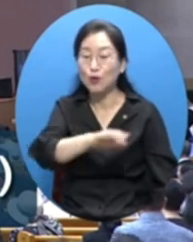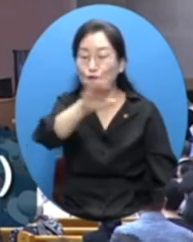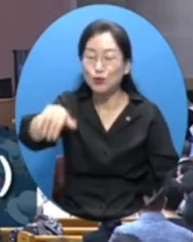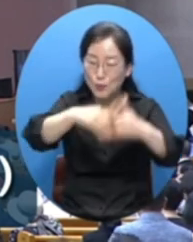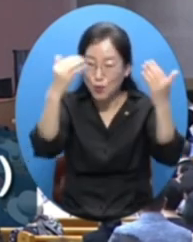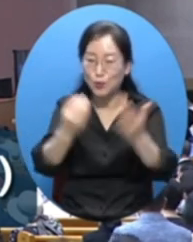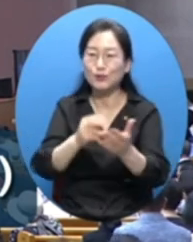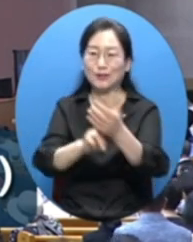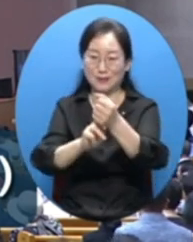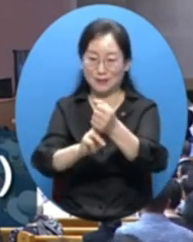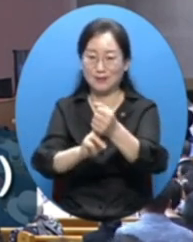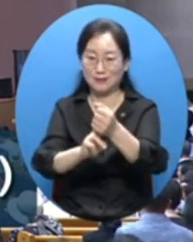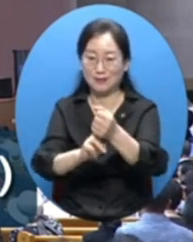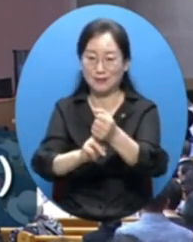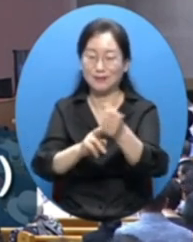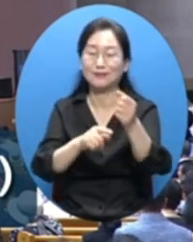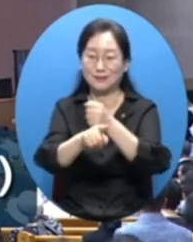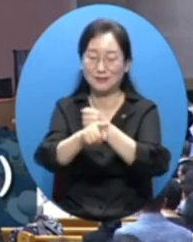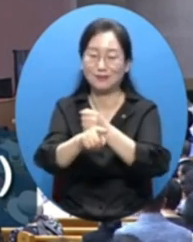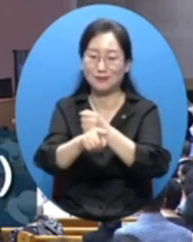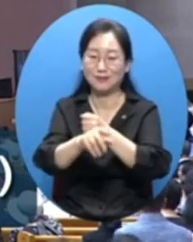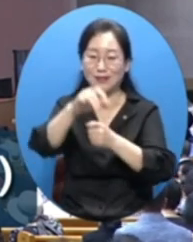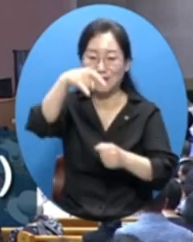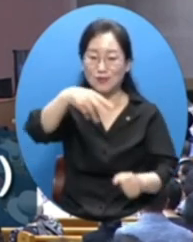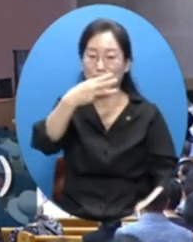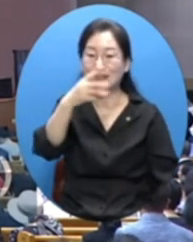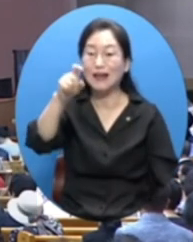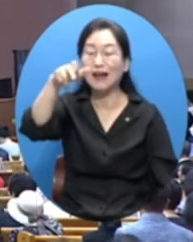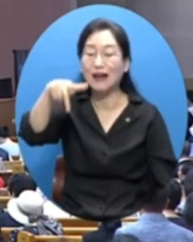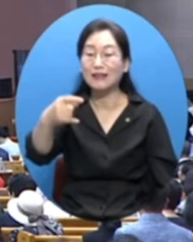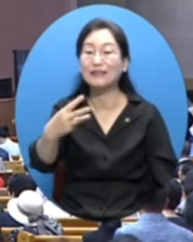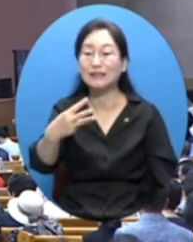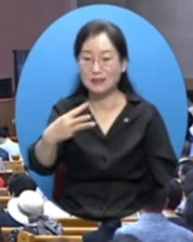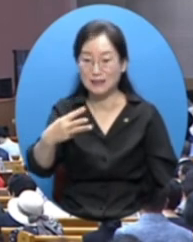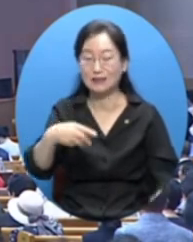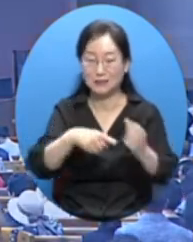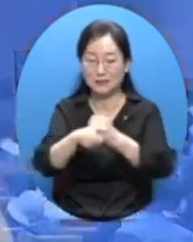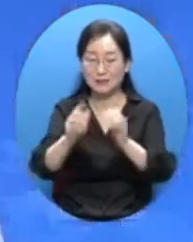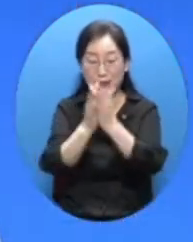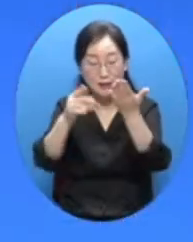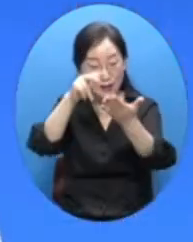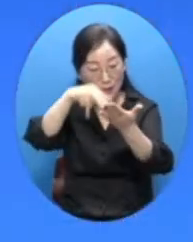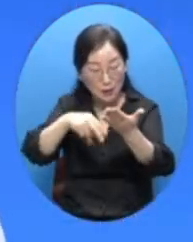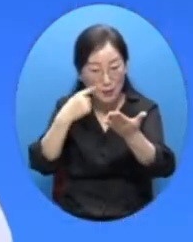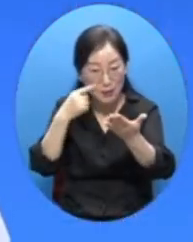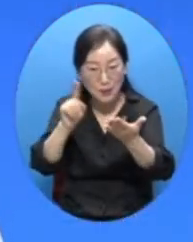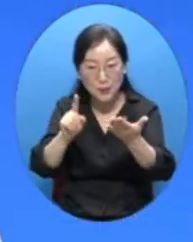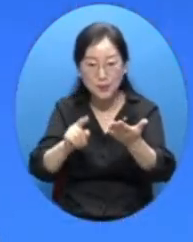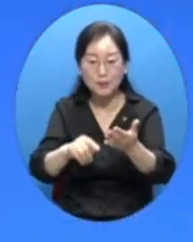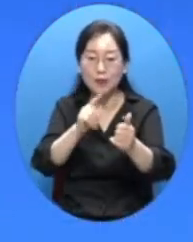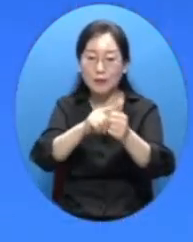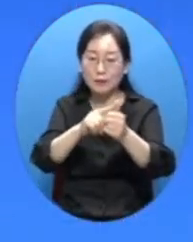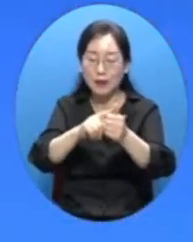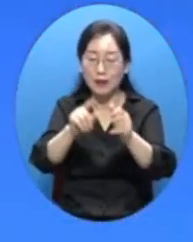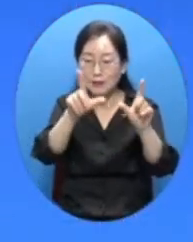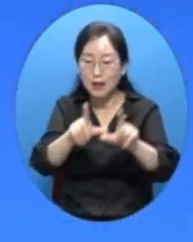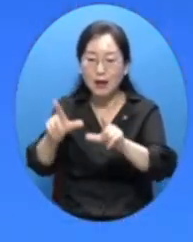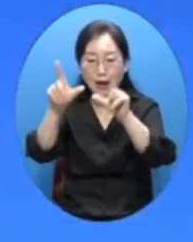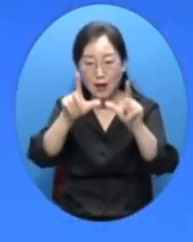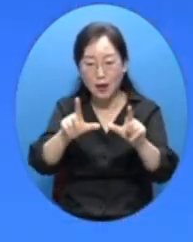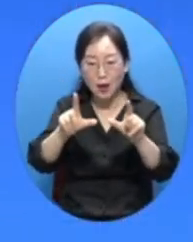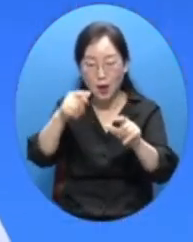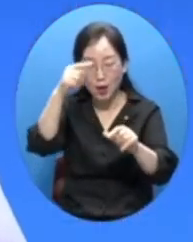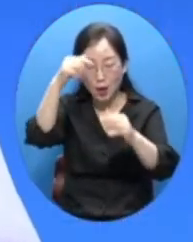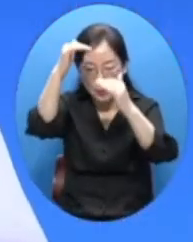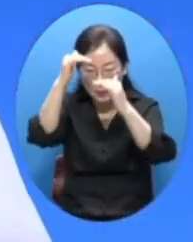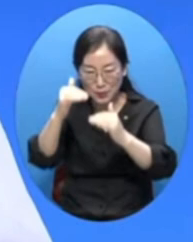모두에게 기적을 이라는 의미로 위라클이라는 말을 만들었습니다. 이 책을 보면 이분이 어떻게 살아왔고 지금 어떠한 하나님의